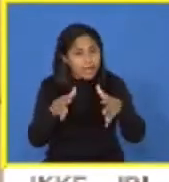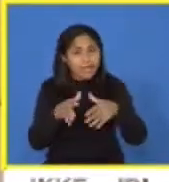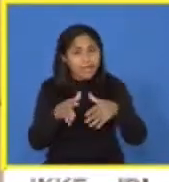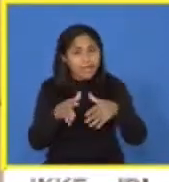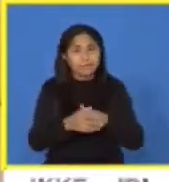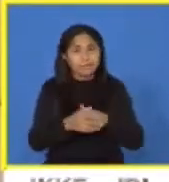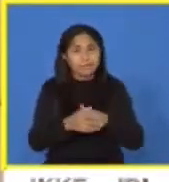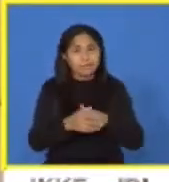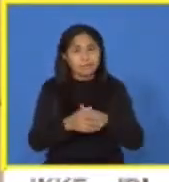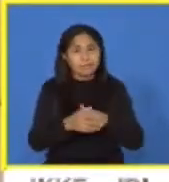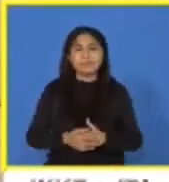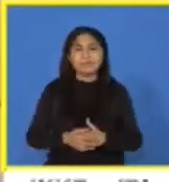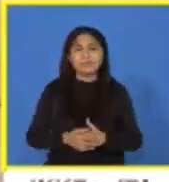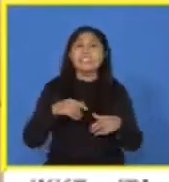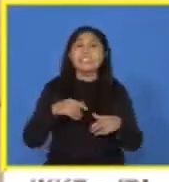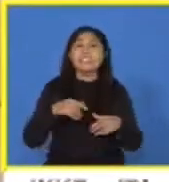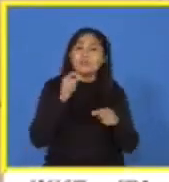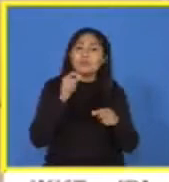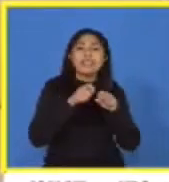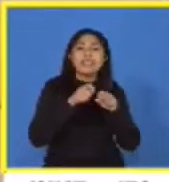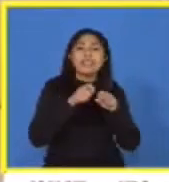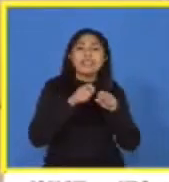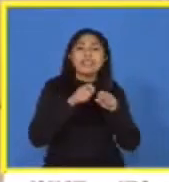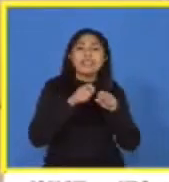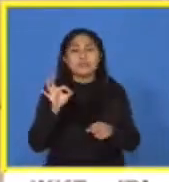kita membuka pos-pos baru. Selain